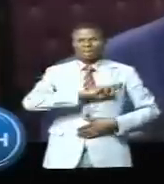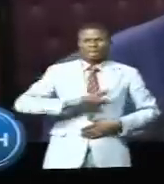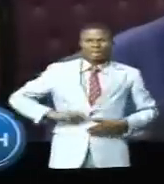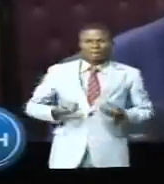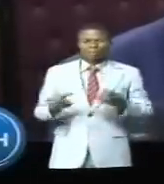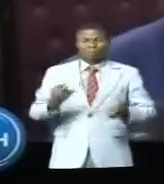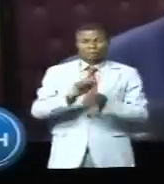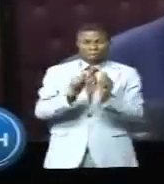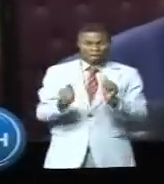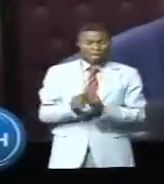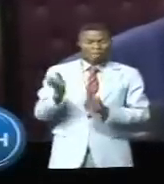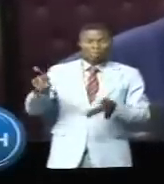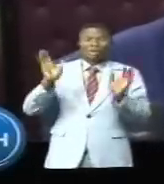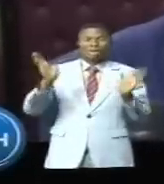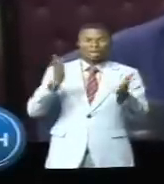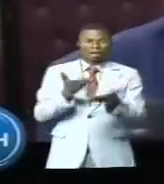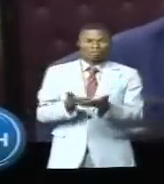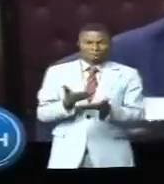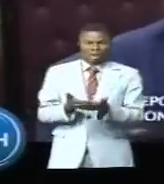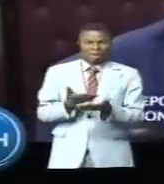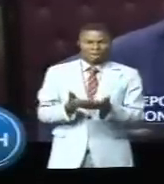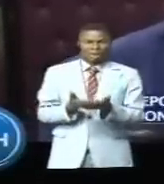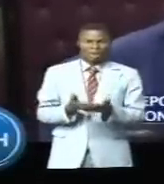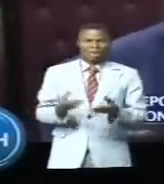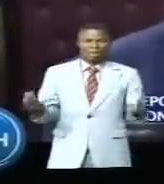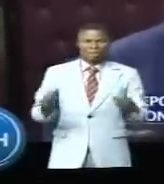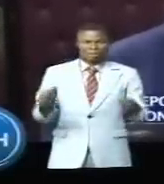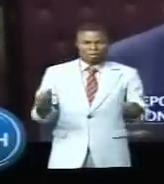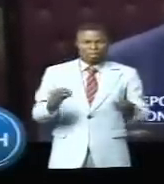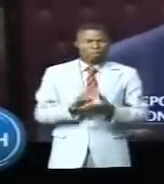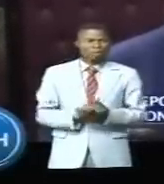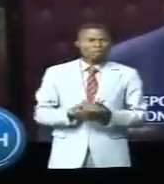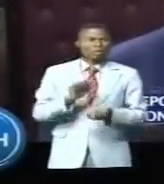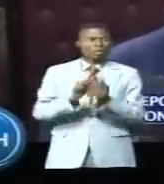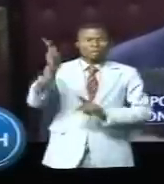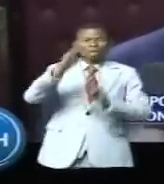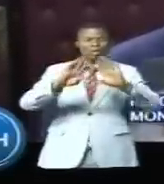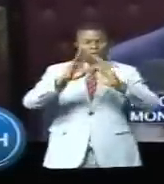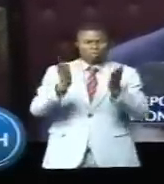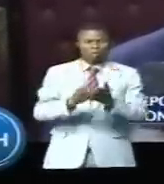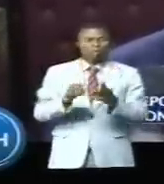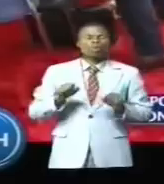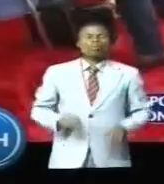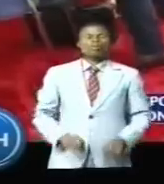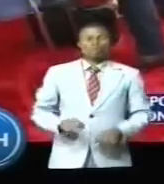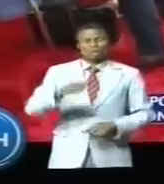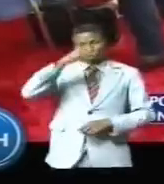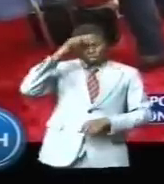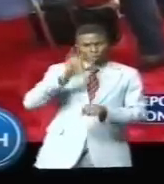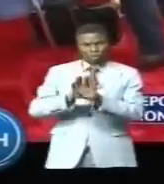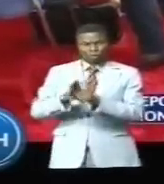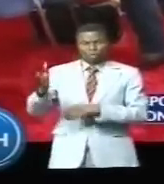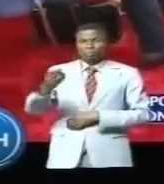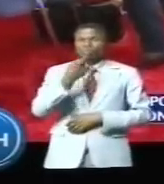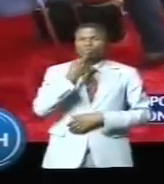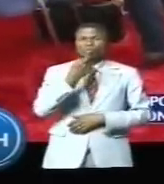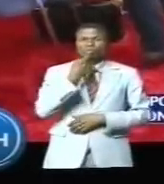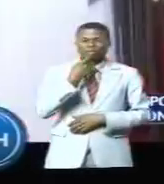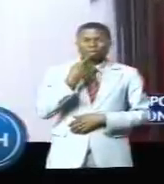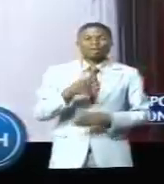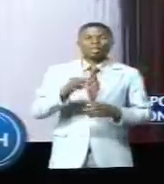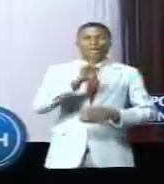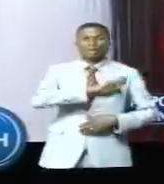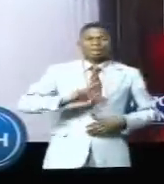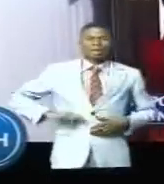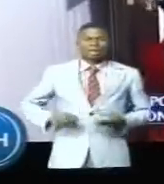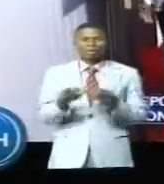que la situation actuelle aujourd'hui fait que ce sont des populations qui sont victimes. L'histoire lie la République